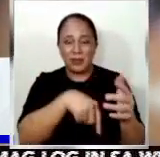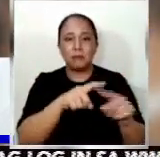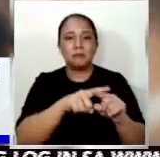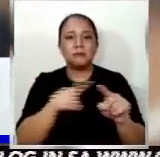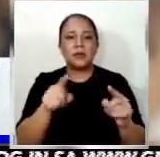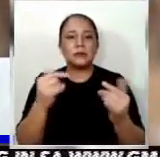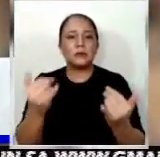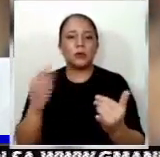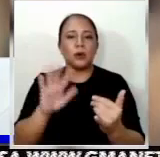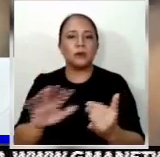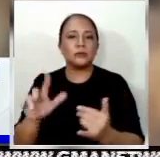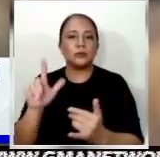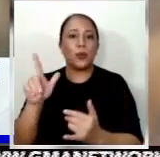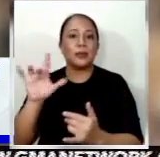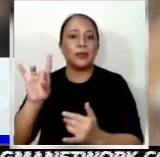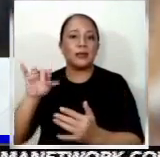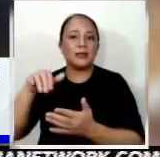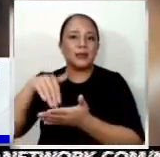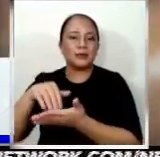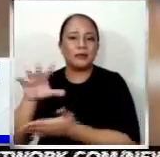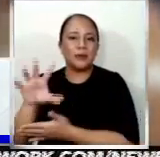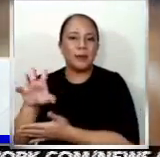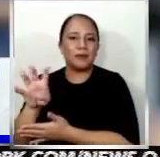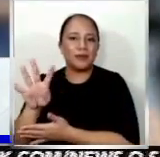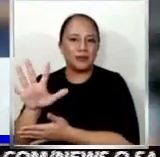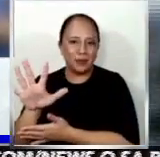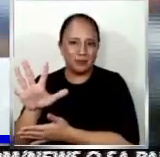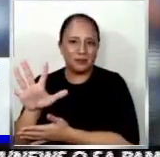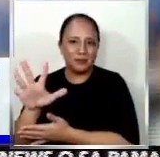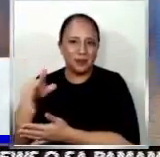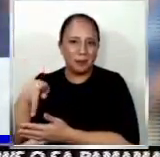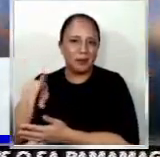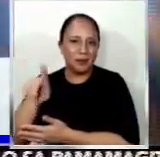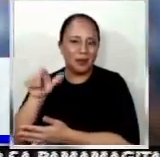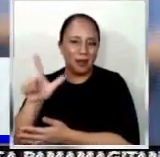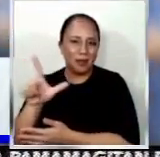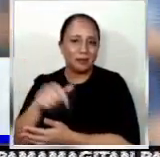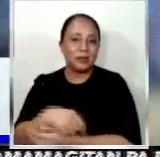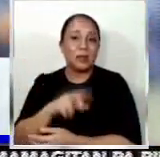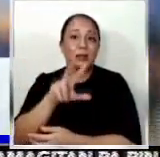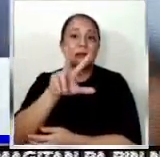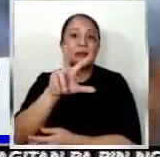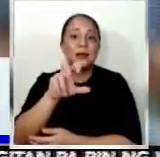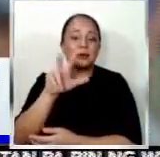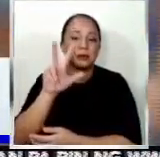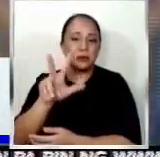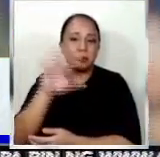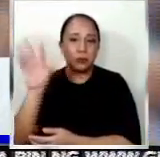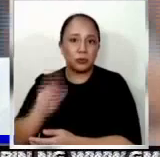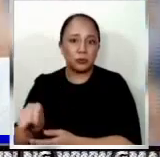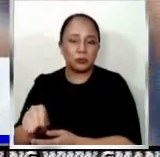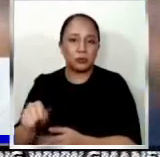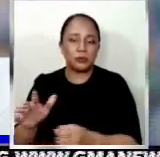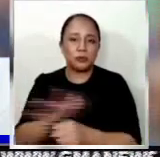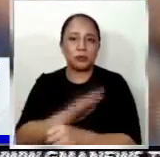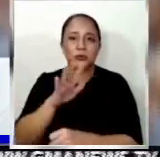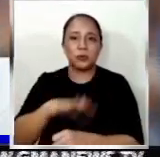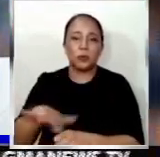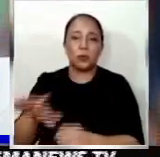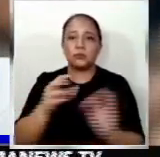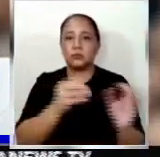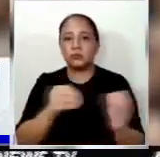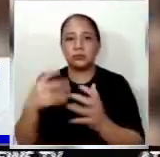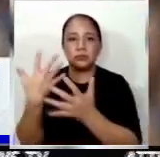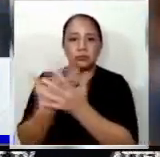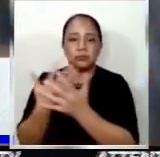nasa 28,545 ang PDL dito. 303% naman ang average na congestion rate sa lahat ng operating prison at penal